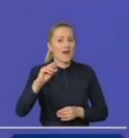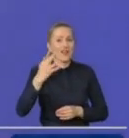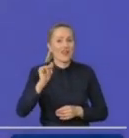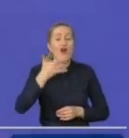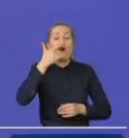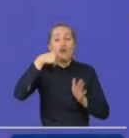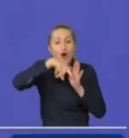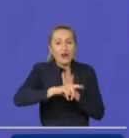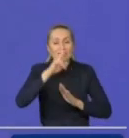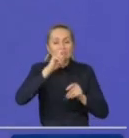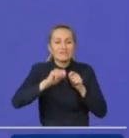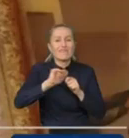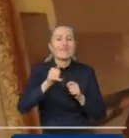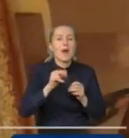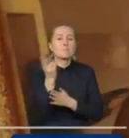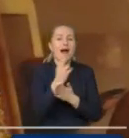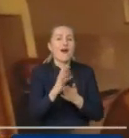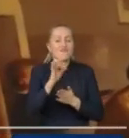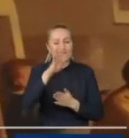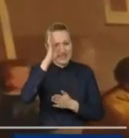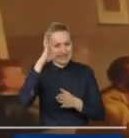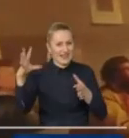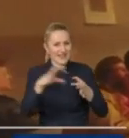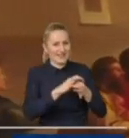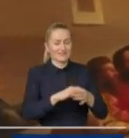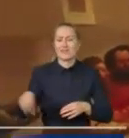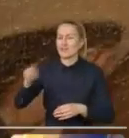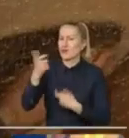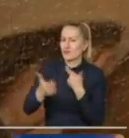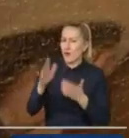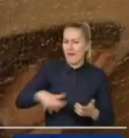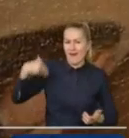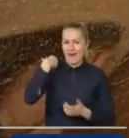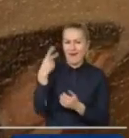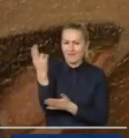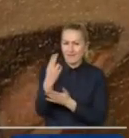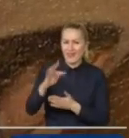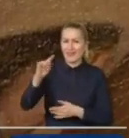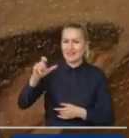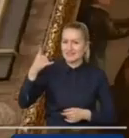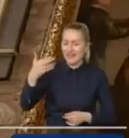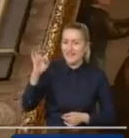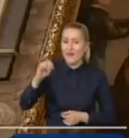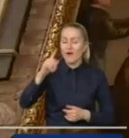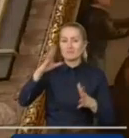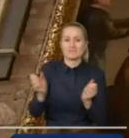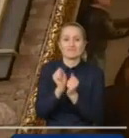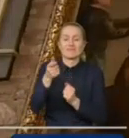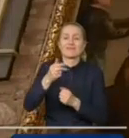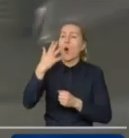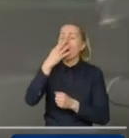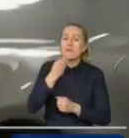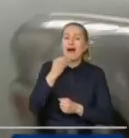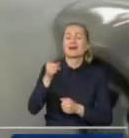się w malarską naturę fizyki. Dzieło wielkiego Tycjana na angielskiej prowincji. Sensacyjne odkrycie podczas restauracji obrazu Ostatnia